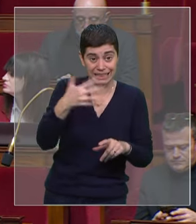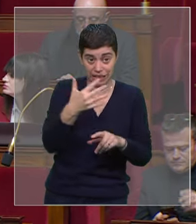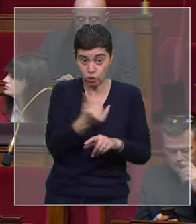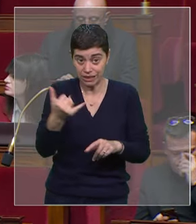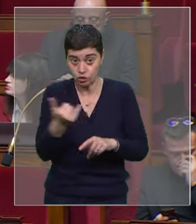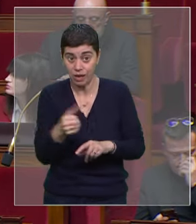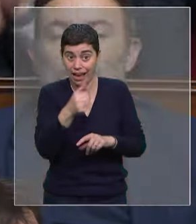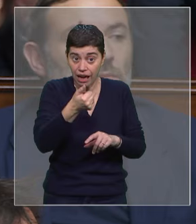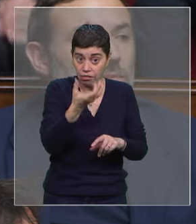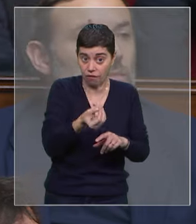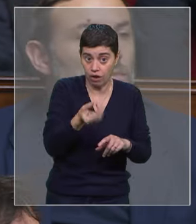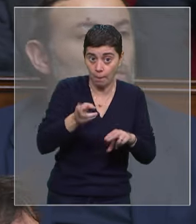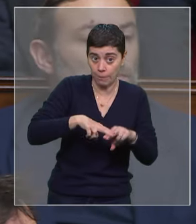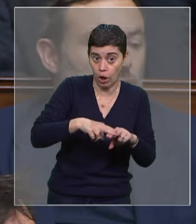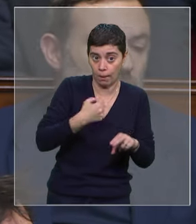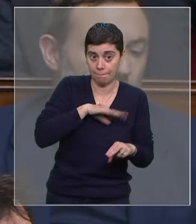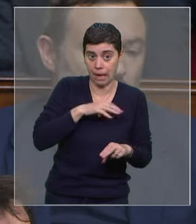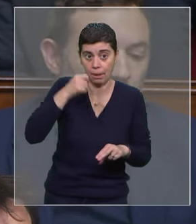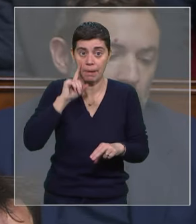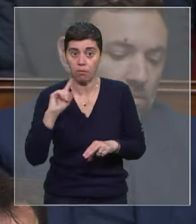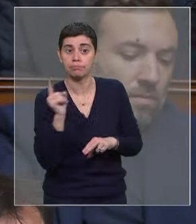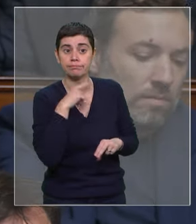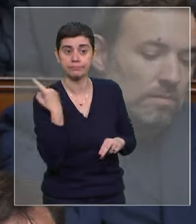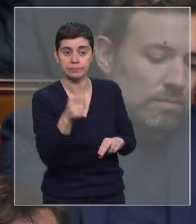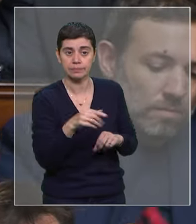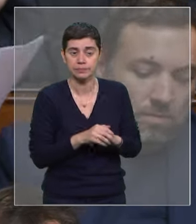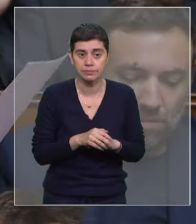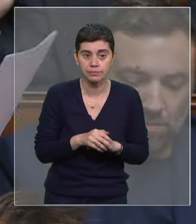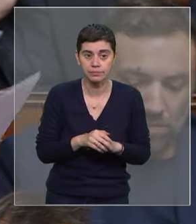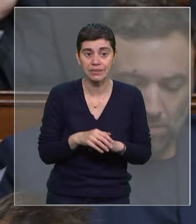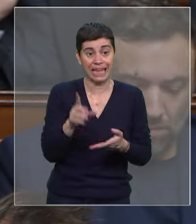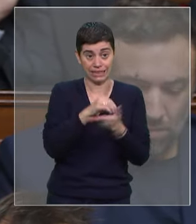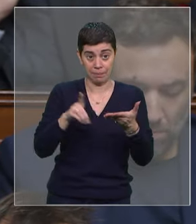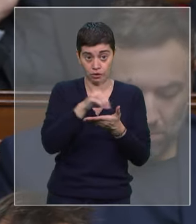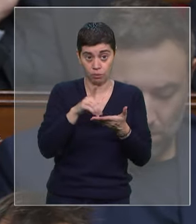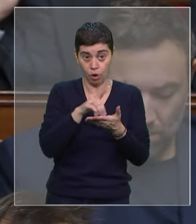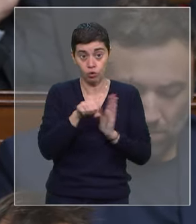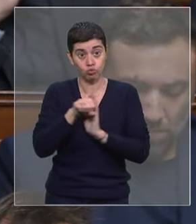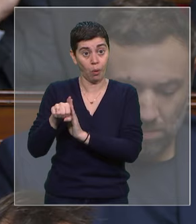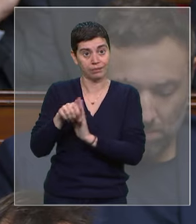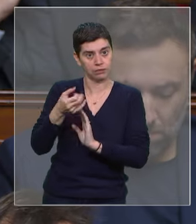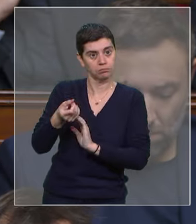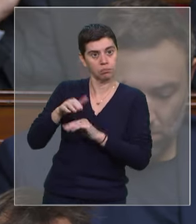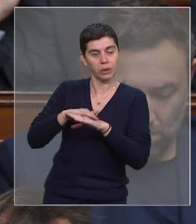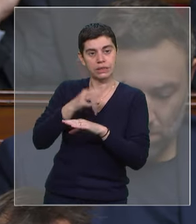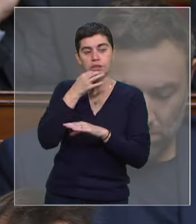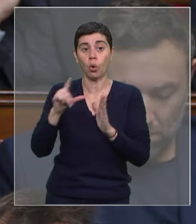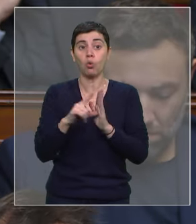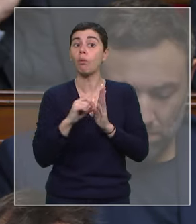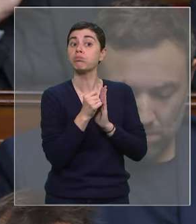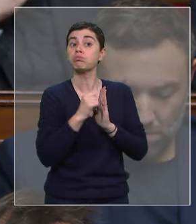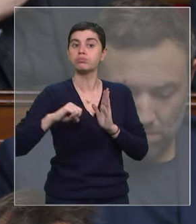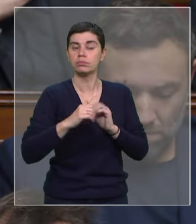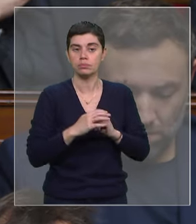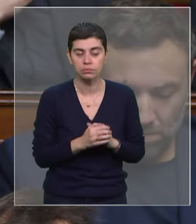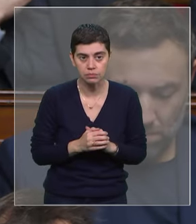dernières semaines, nous avons franchi un nouveau cap. 4 départements de droite annoncent fièrement ne plus respecter la loi. Ils suspendent la